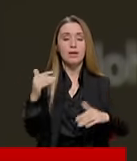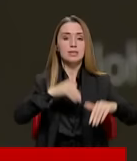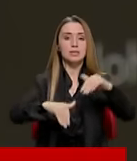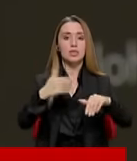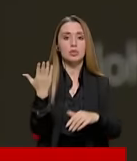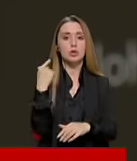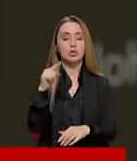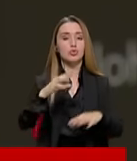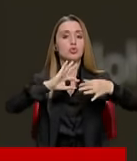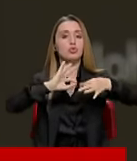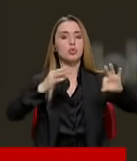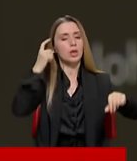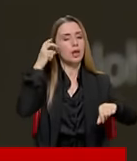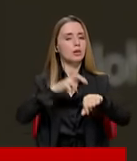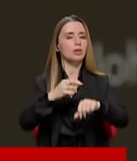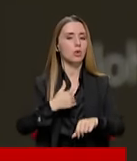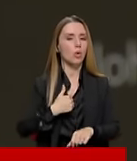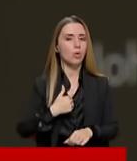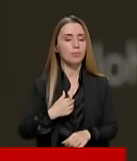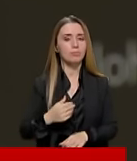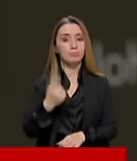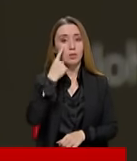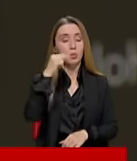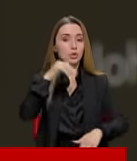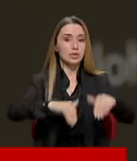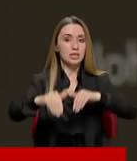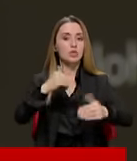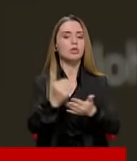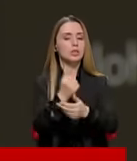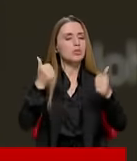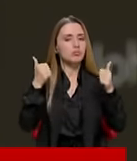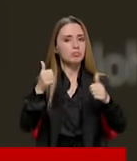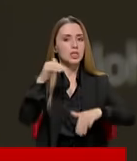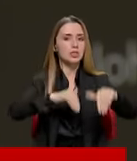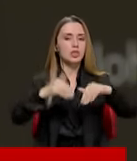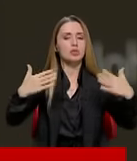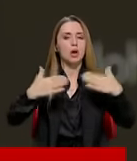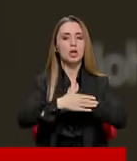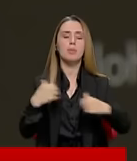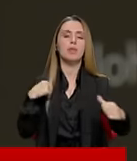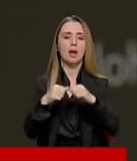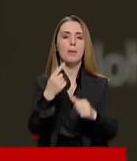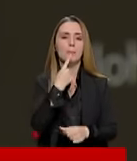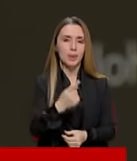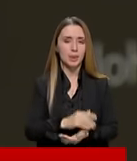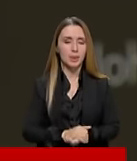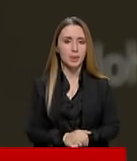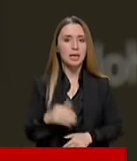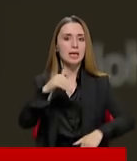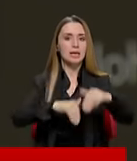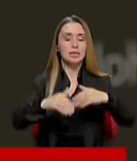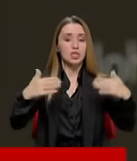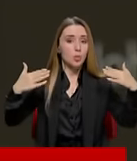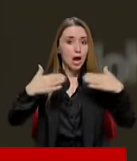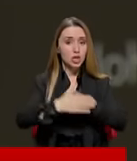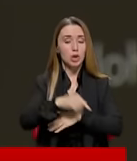önce Ben şu sözlerimi hatırlıyorum bakın Biz bu seçimi kazanacağız ve seçim akşamı da tekrar ettim bunu seçim akşamı